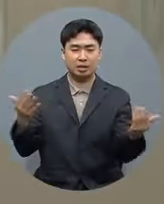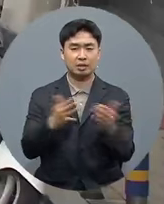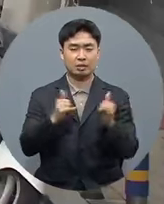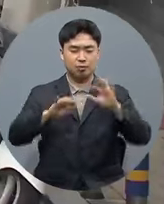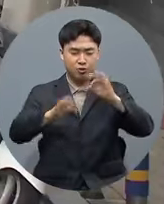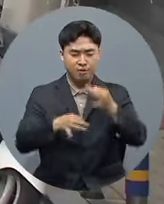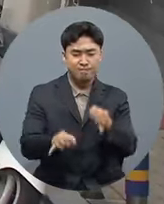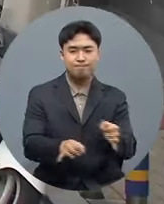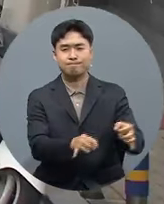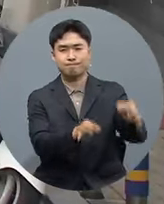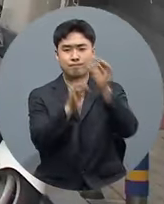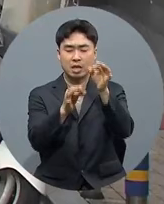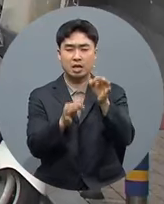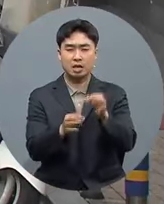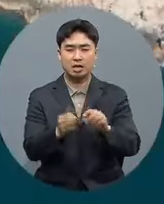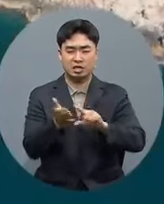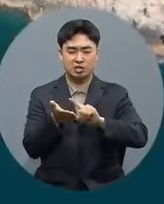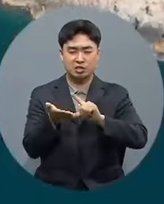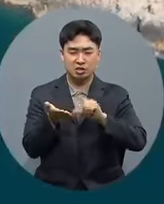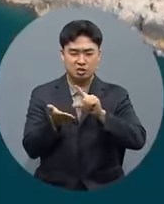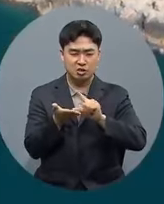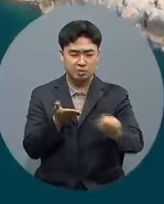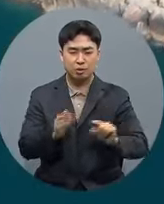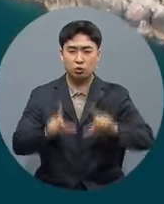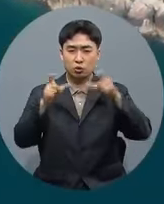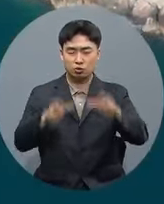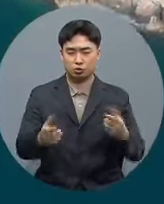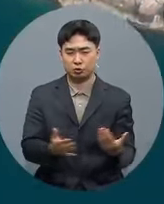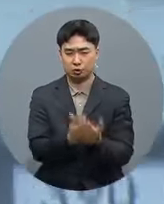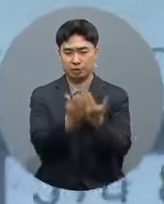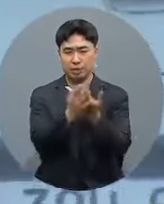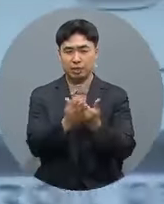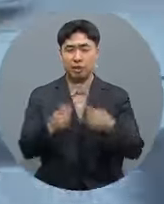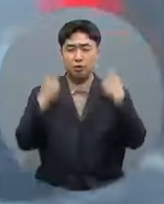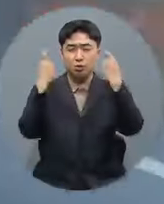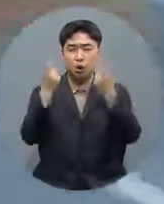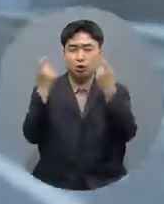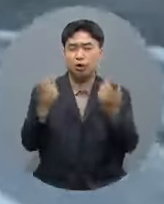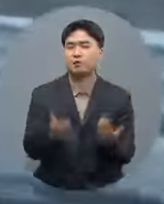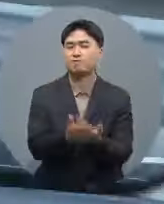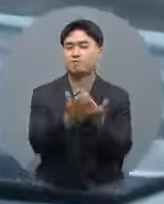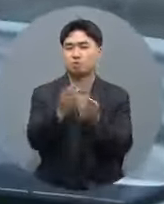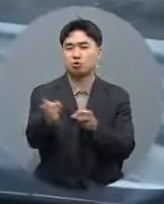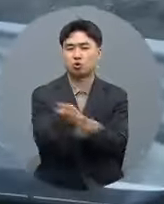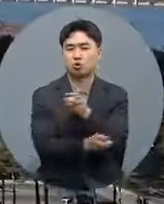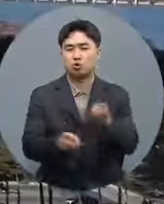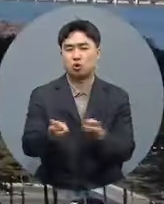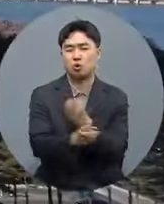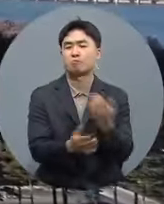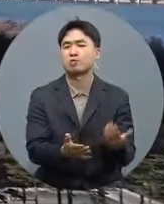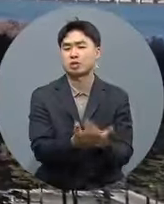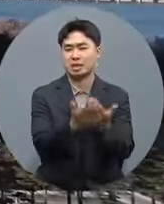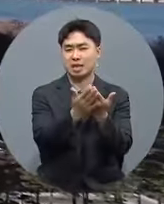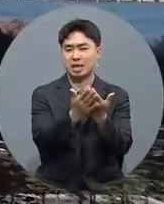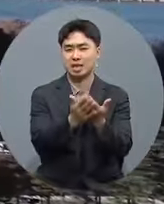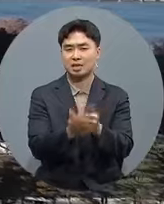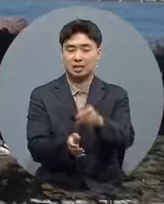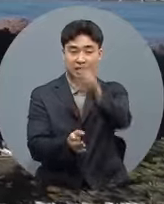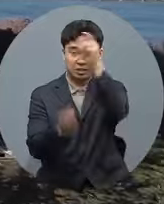처우 개선과 지역 소멸 방지, 동구 관광벨트 구축, 교통차별 해소 등입니다.